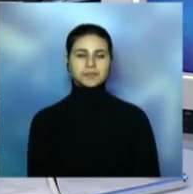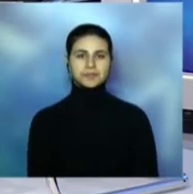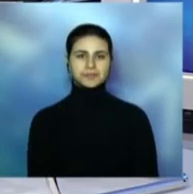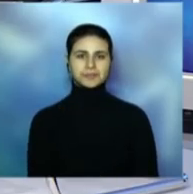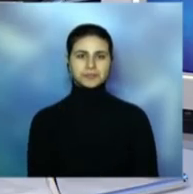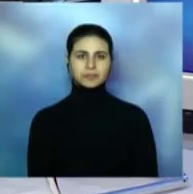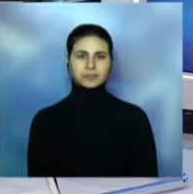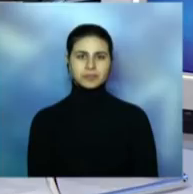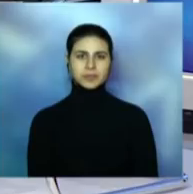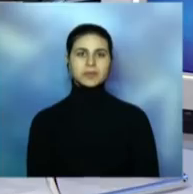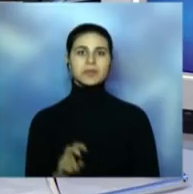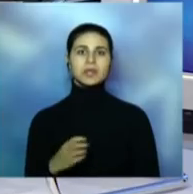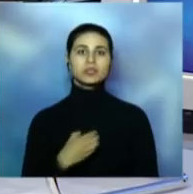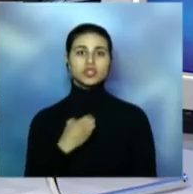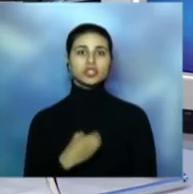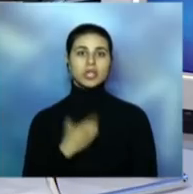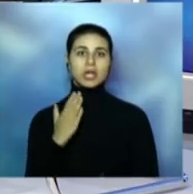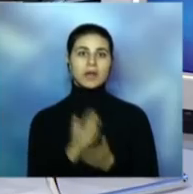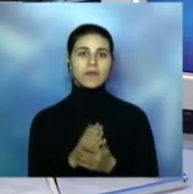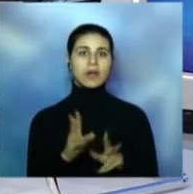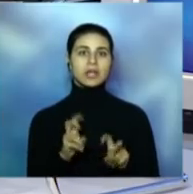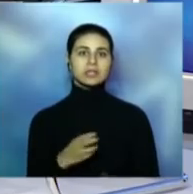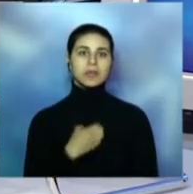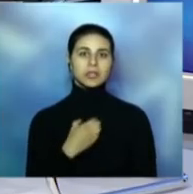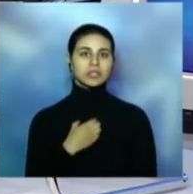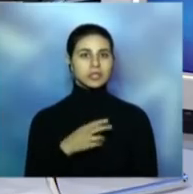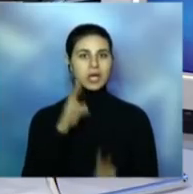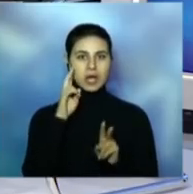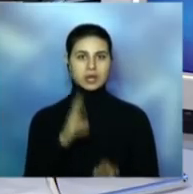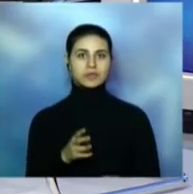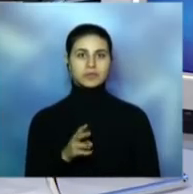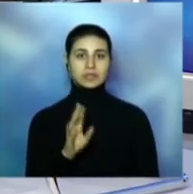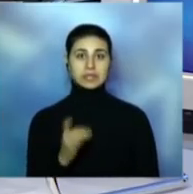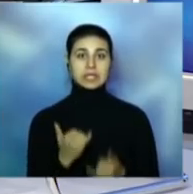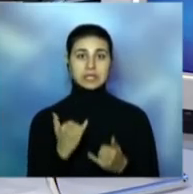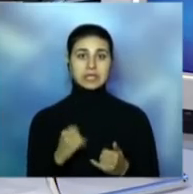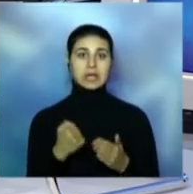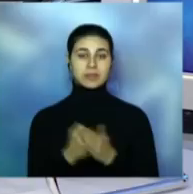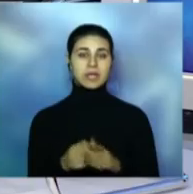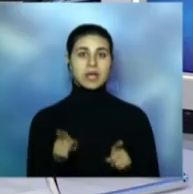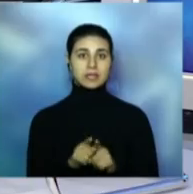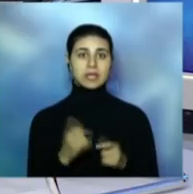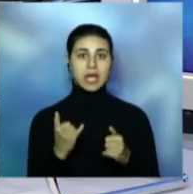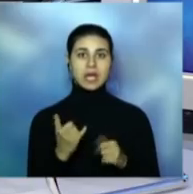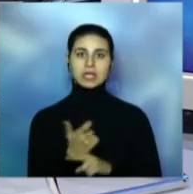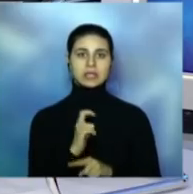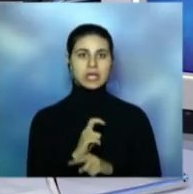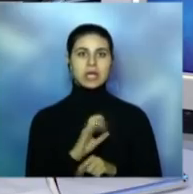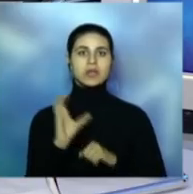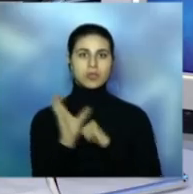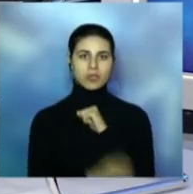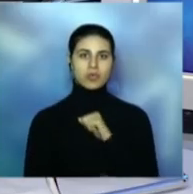შიშარავა, რატომ ეშინია, რისამ ეშინია, არ ვიცი, დღემდე ასეთი ამ ბოლო დროს განსაკუთრებით